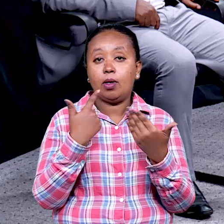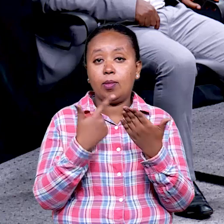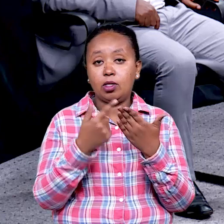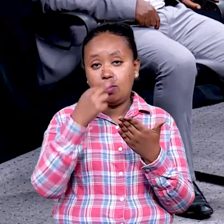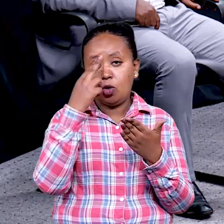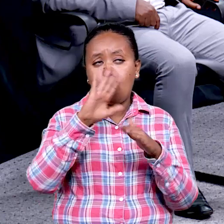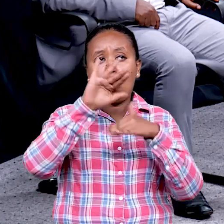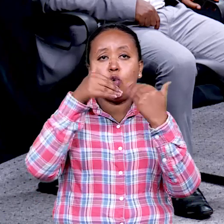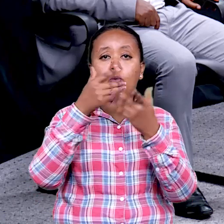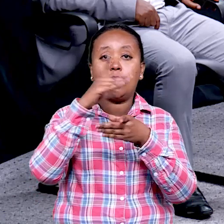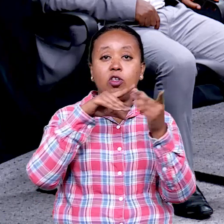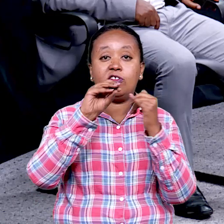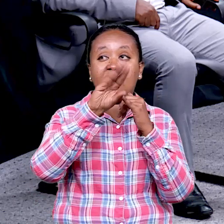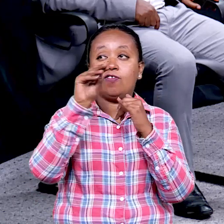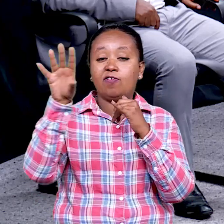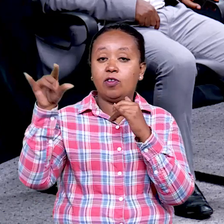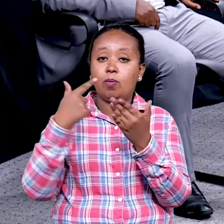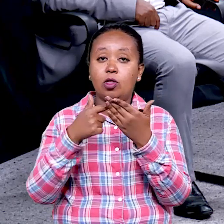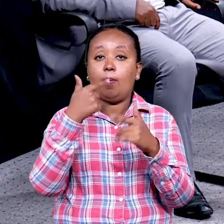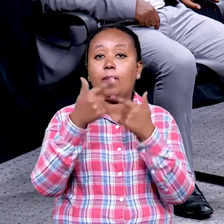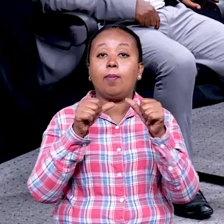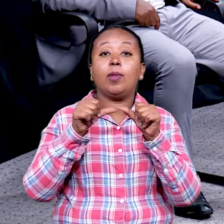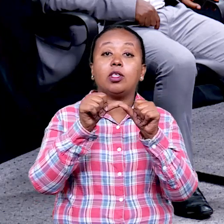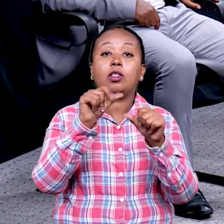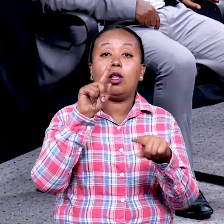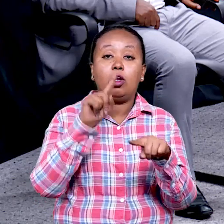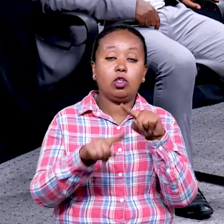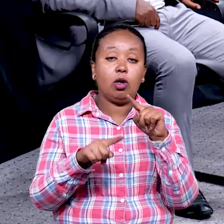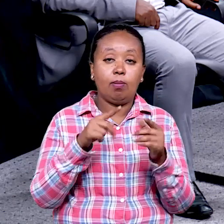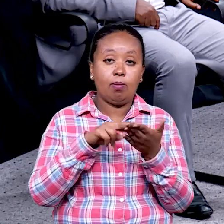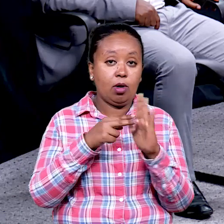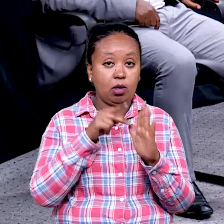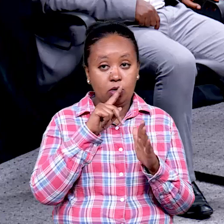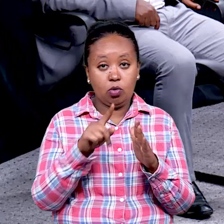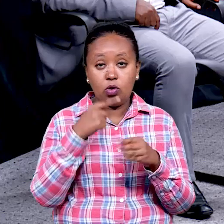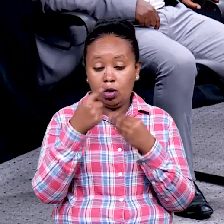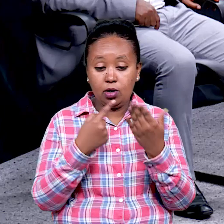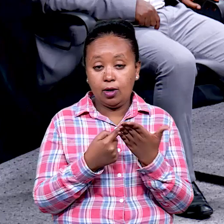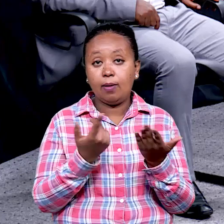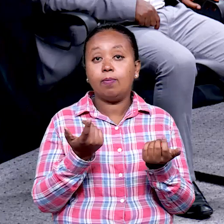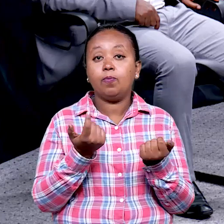በሁሉም ክልል የነበሩትን ቅርንጫፎች በዛው አግባብ ማስቀጠል ስላልቻለ ማለት ነው። ስለዚህ